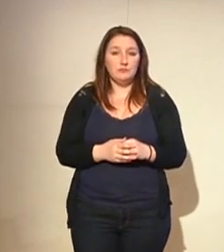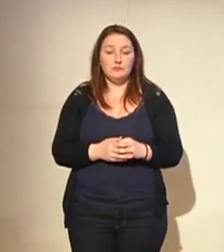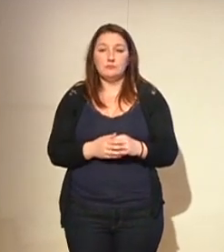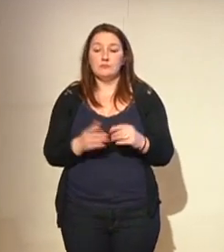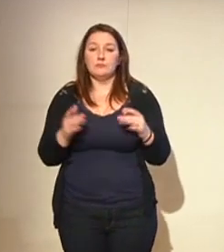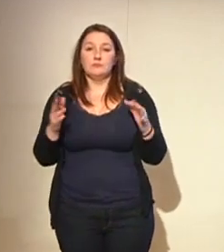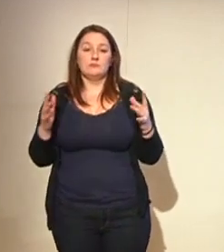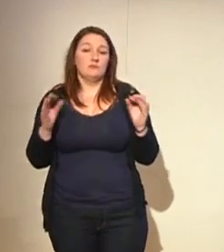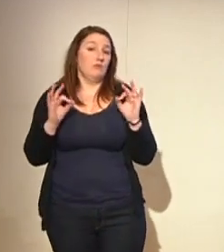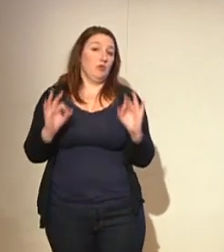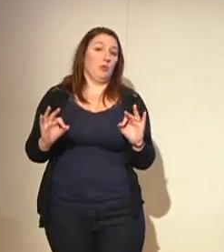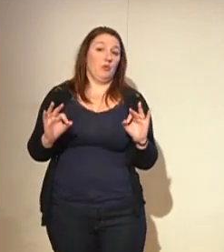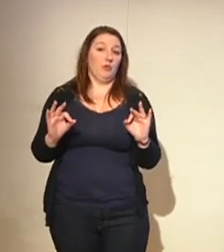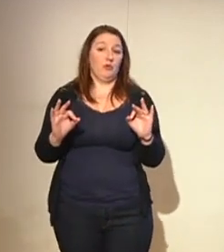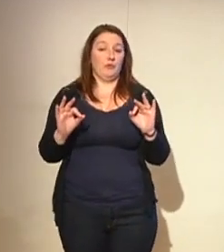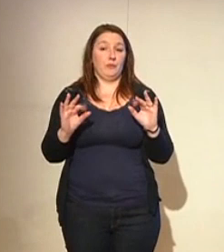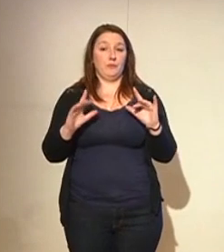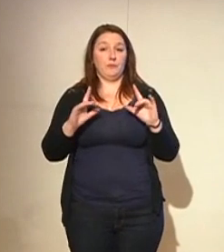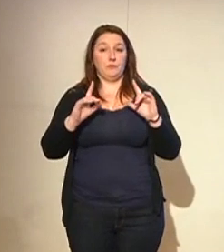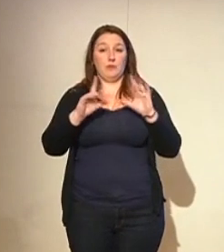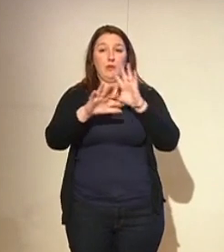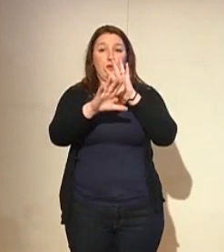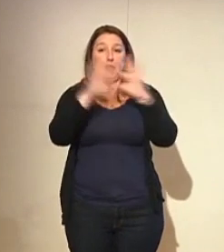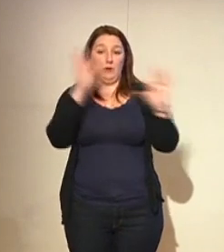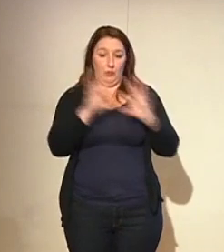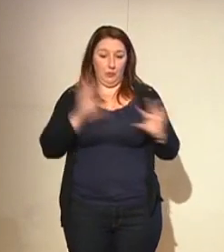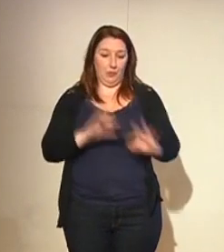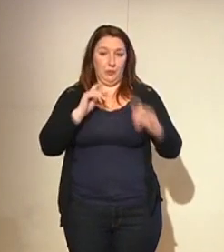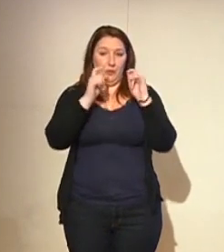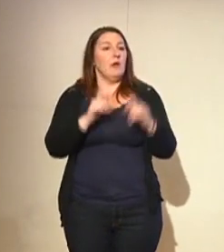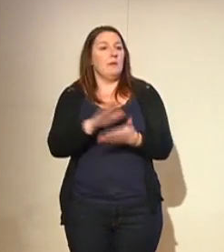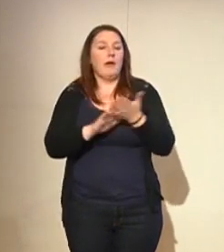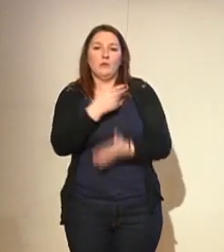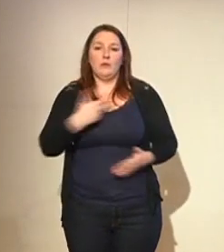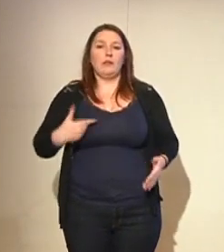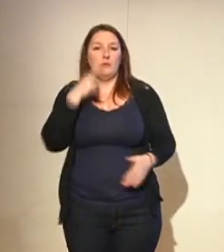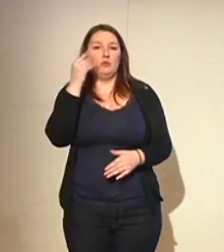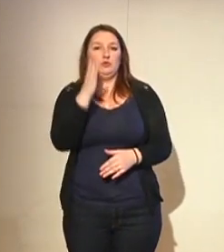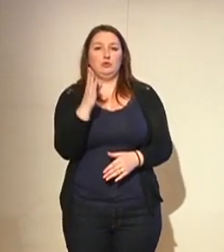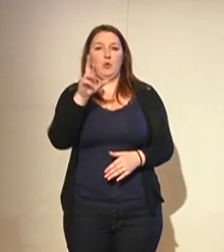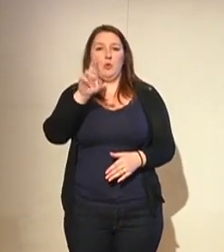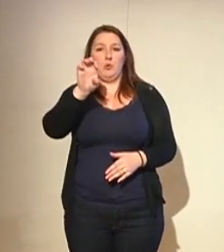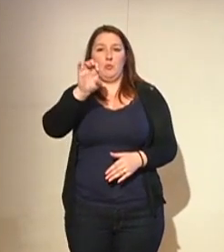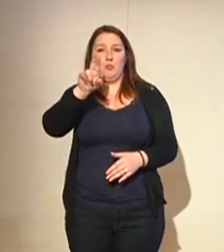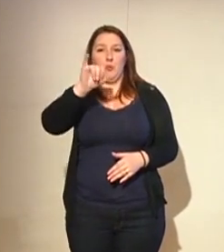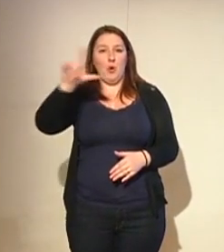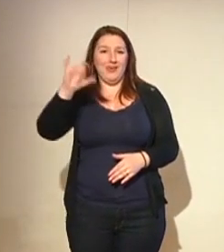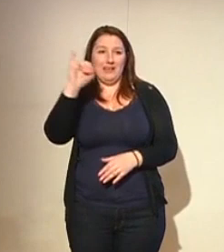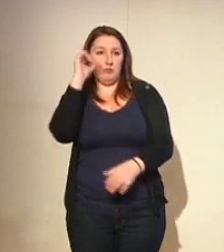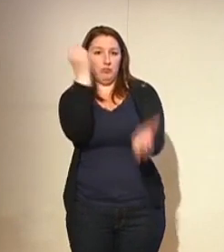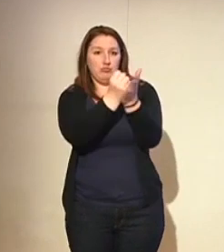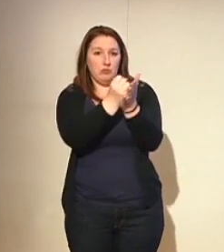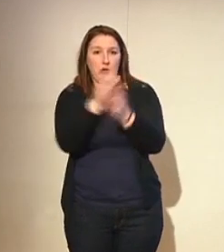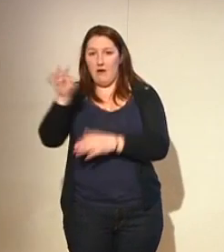d'accord donc sont élus et Monsieur bre pardon qui est pour national qui est